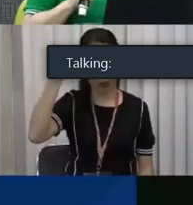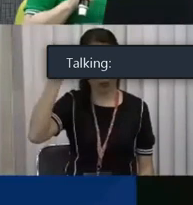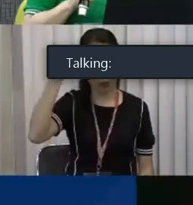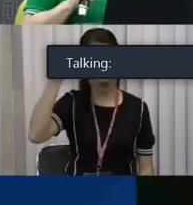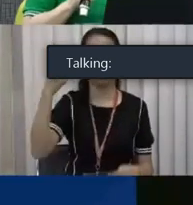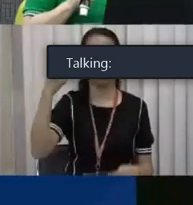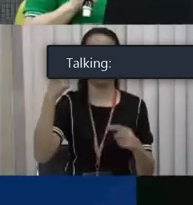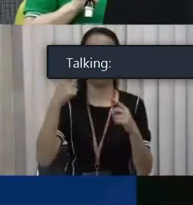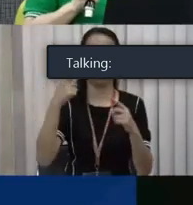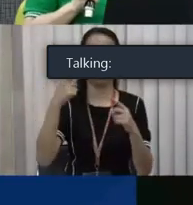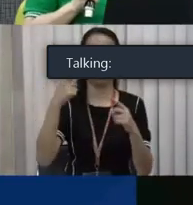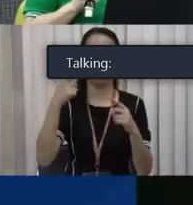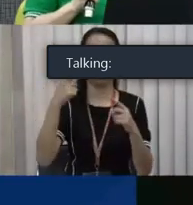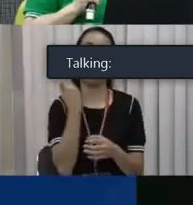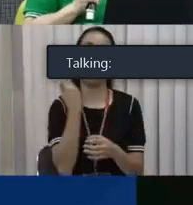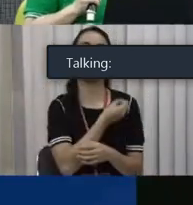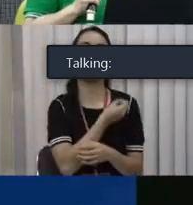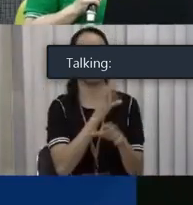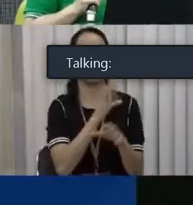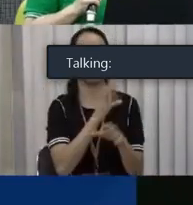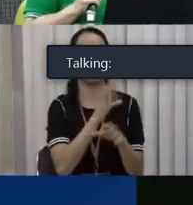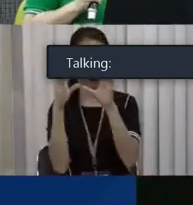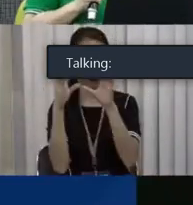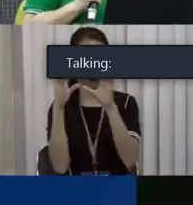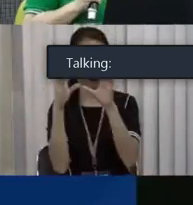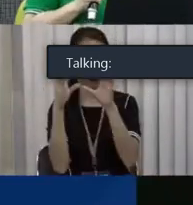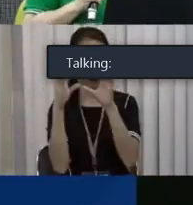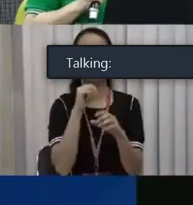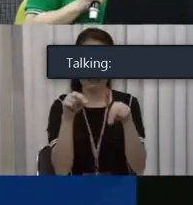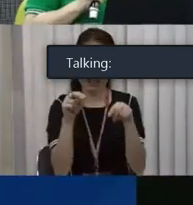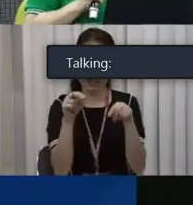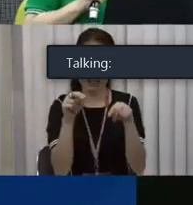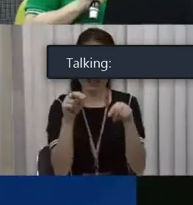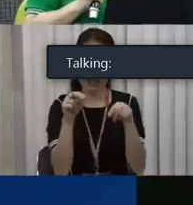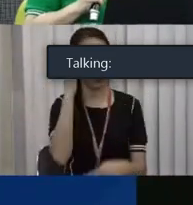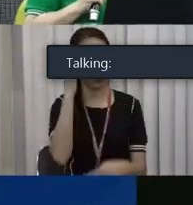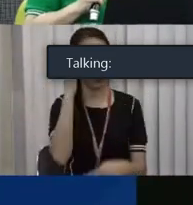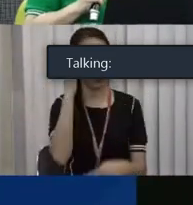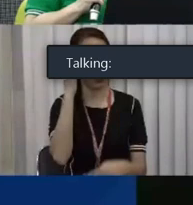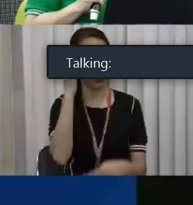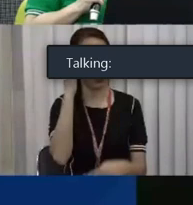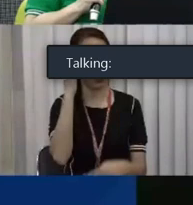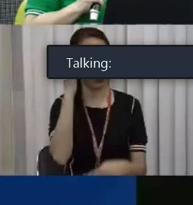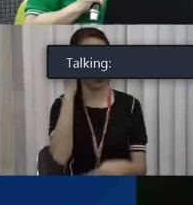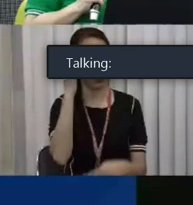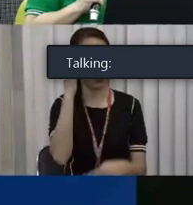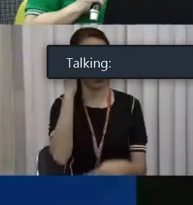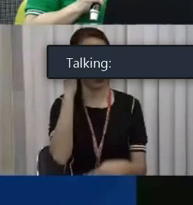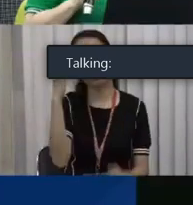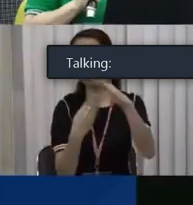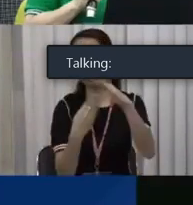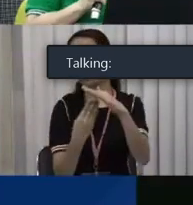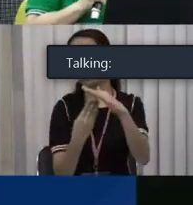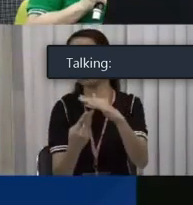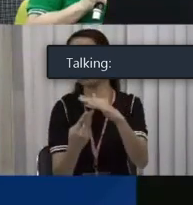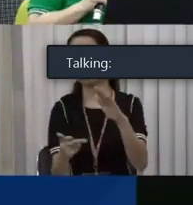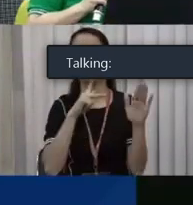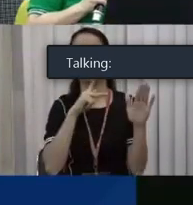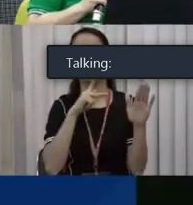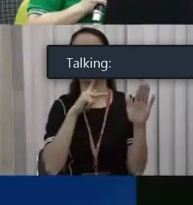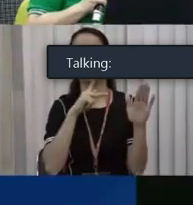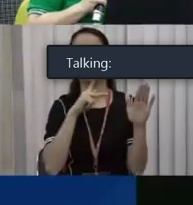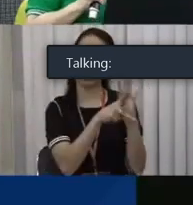ni-exist man siya? No, imo sa nang dapat hibawan, dili lang kay mangambot. understand its basic principles and